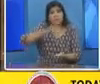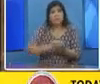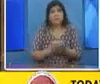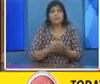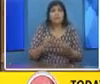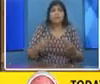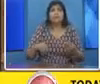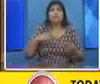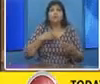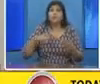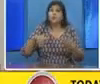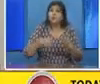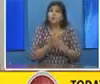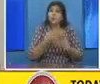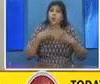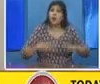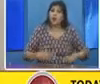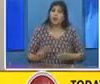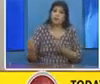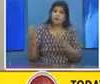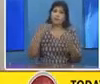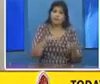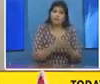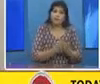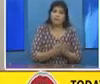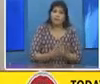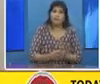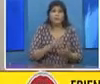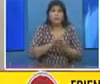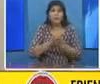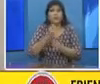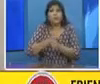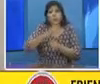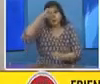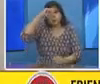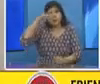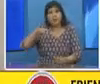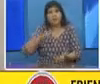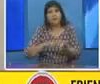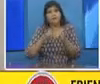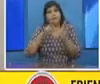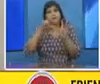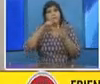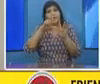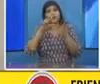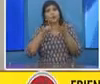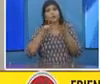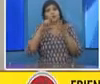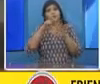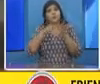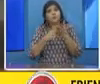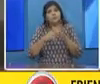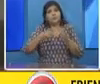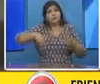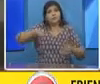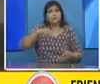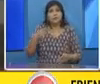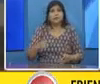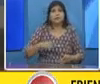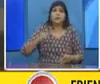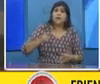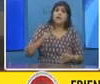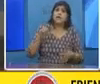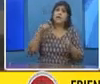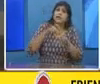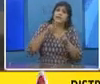नया जीवन मिला है। साथियों गुजरात के वडोदरा का भी उदाहरण बहुत प्रेरक है। यहाँ जिला